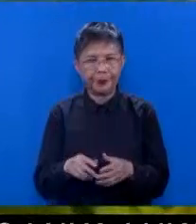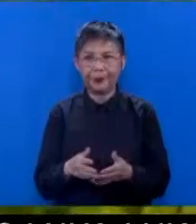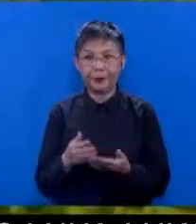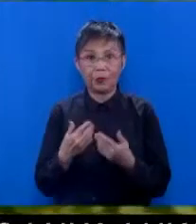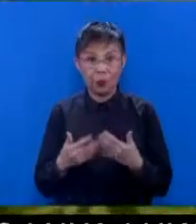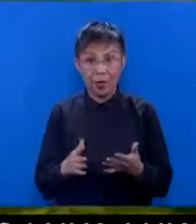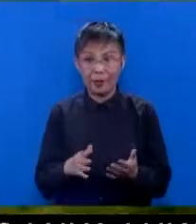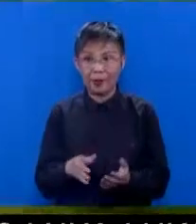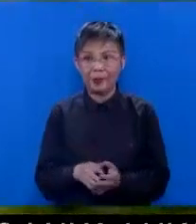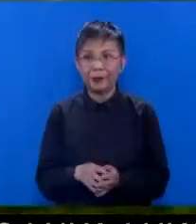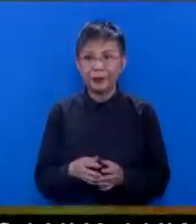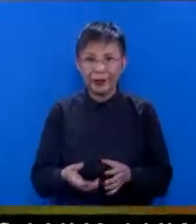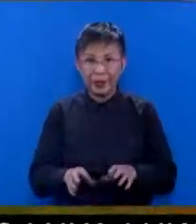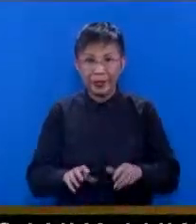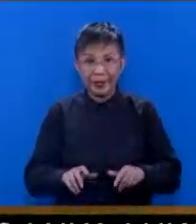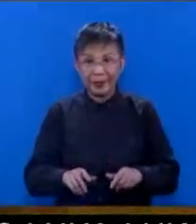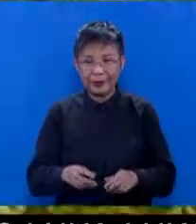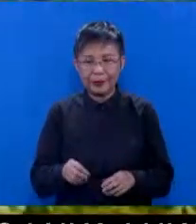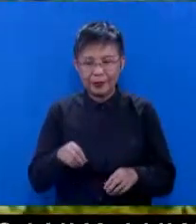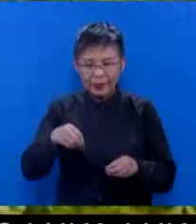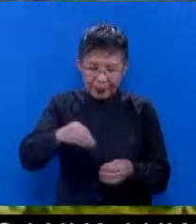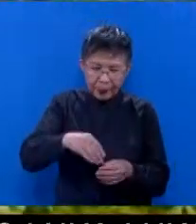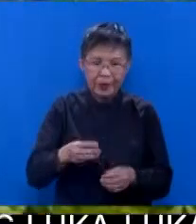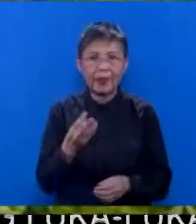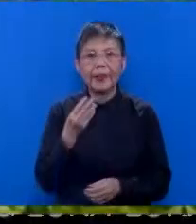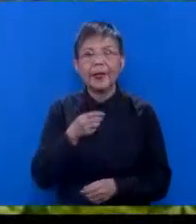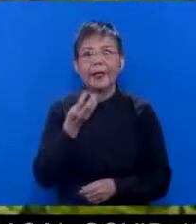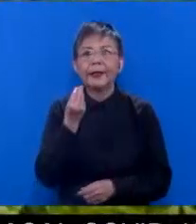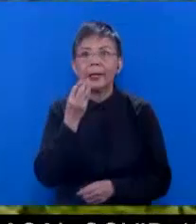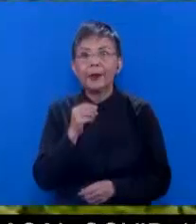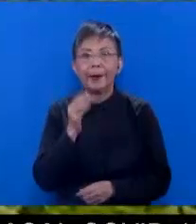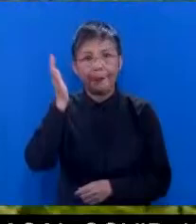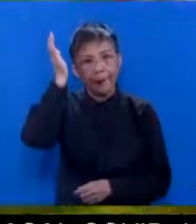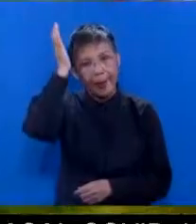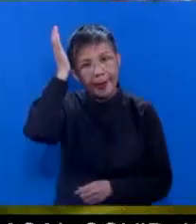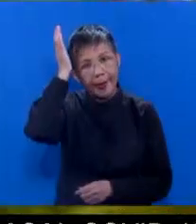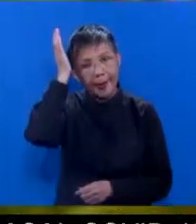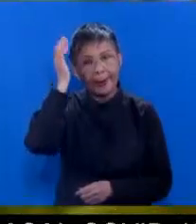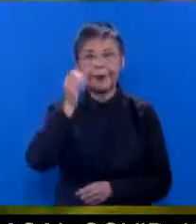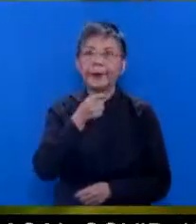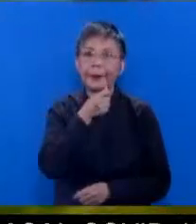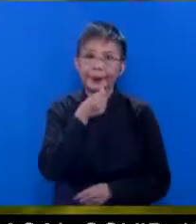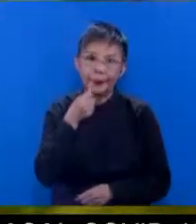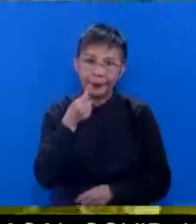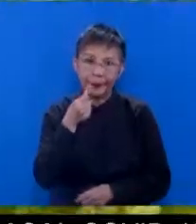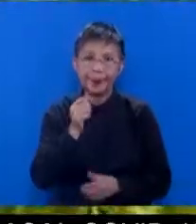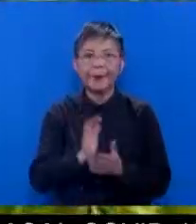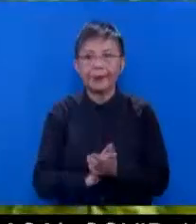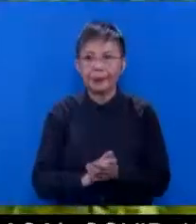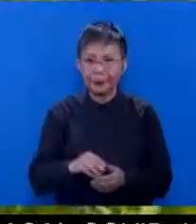Nah, bakso yang sudah matang, lalu tambahkan cabai merah dan hijau yang banyak di sekeliling baksonya.